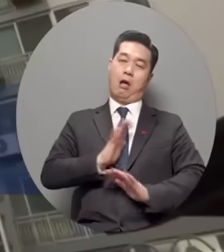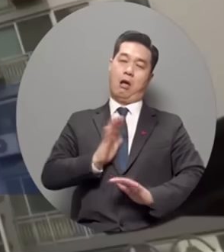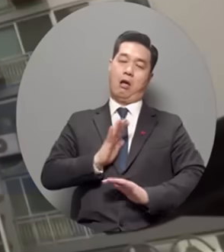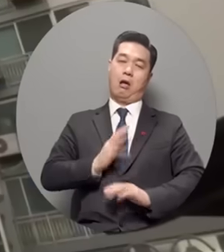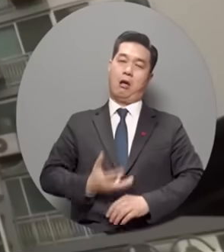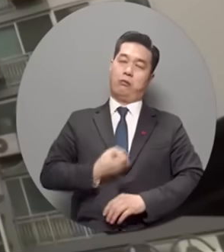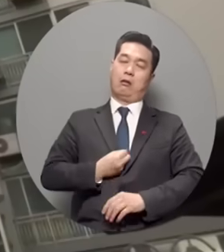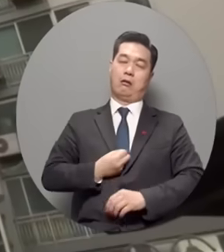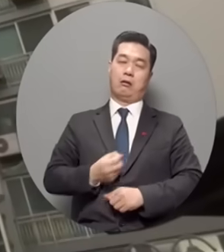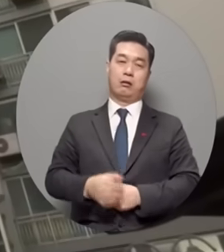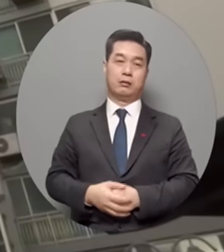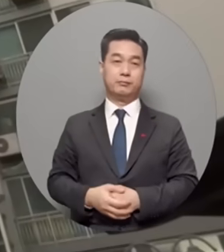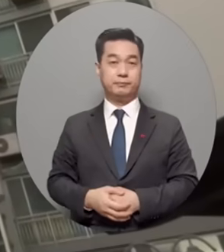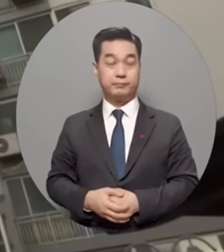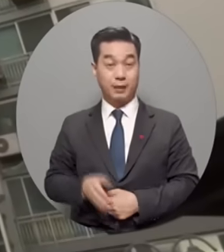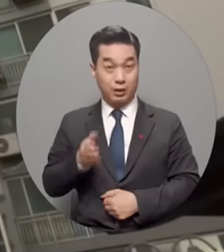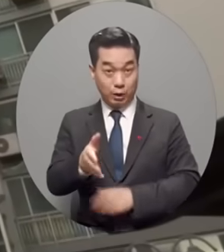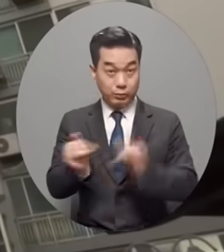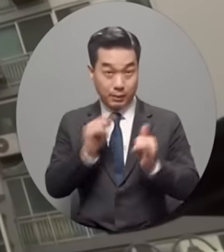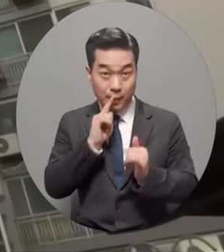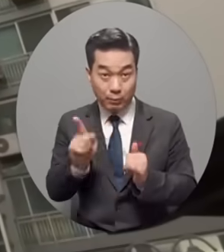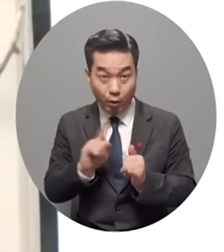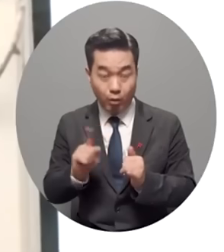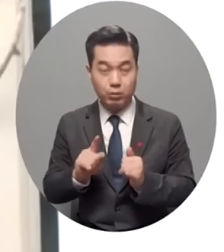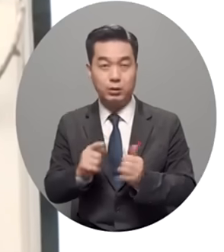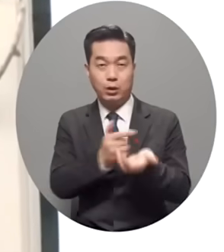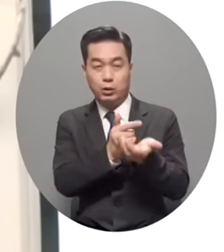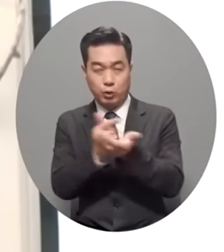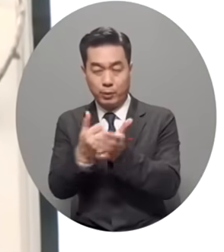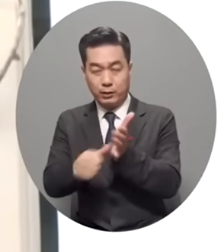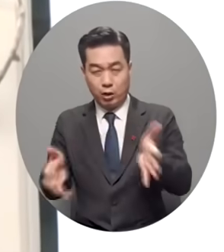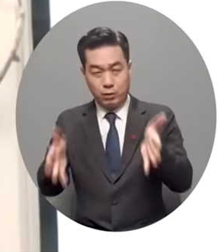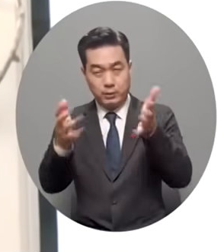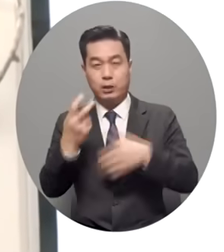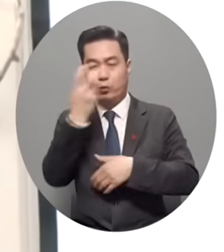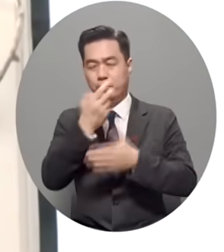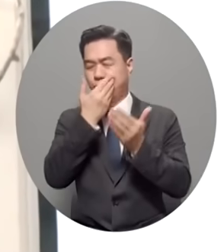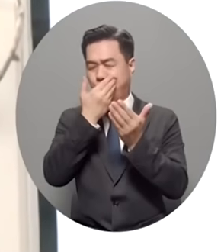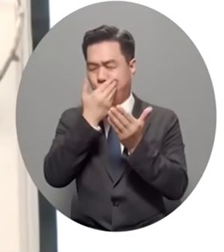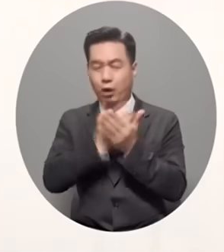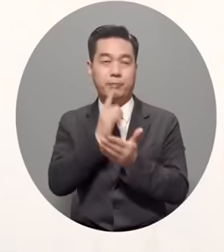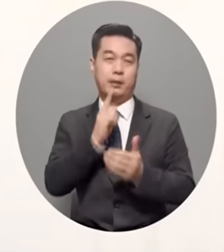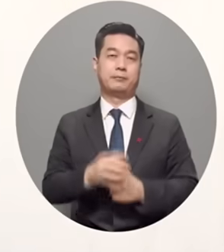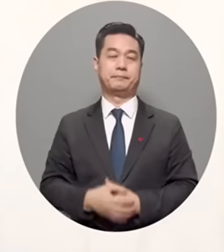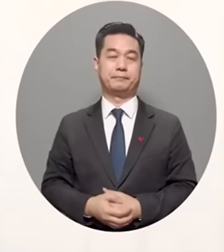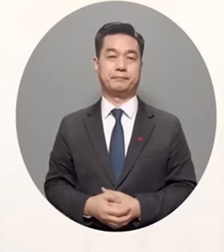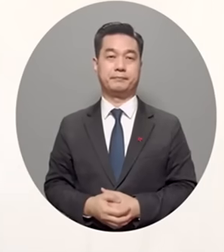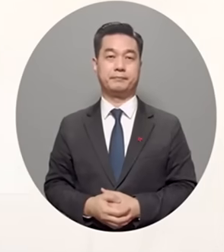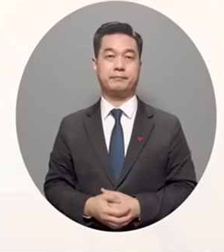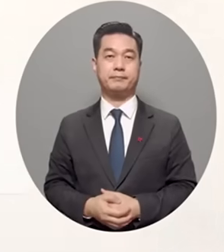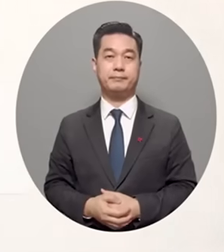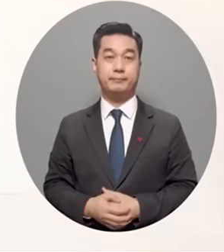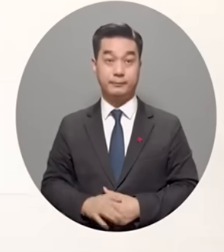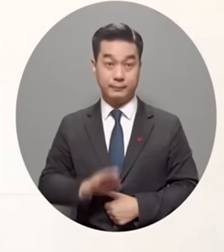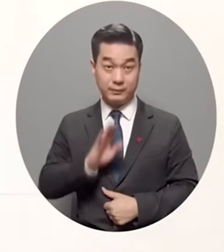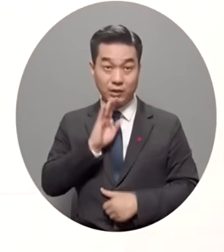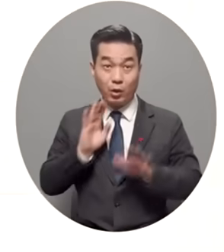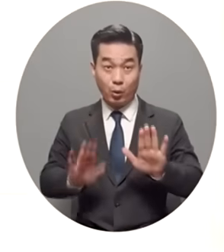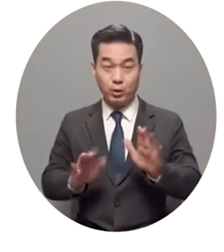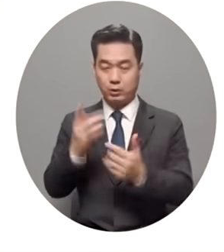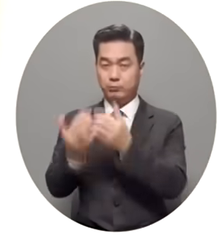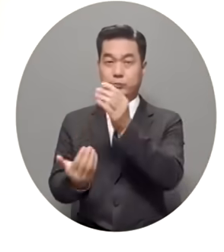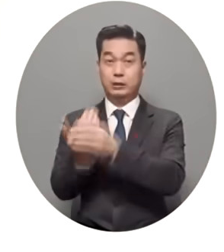무섭더라고요. 전문가들은 일단 소방 설비 관리가 중요하다고 입을 모읍니다. 실제로 오늘 불이 난